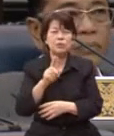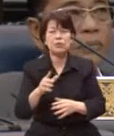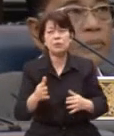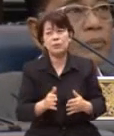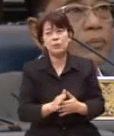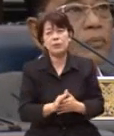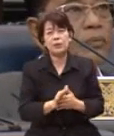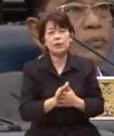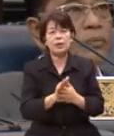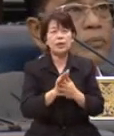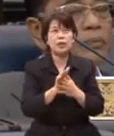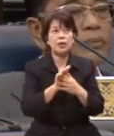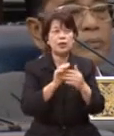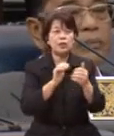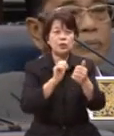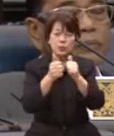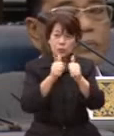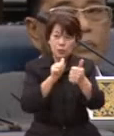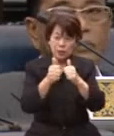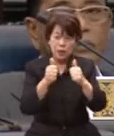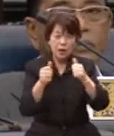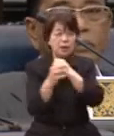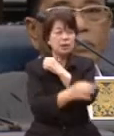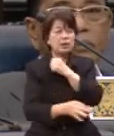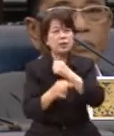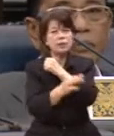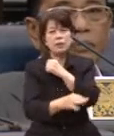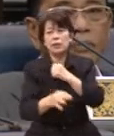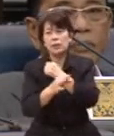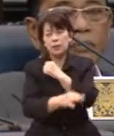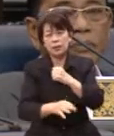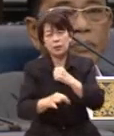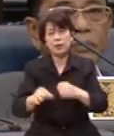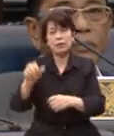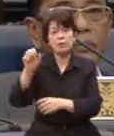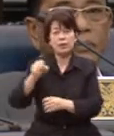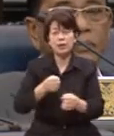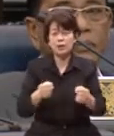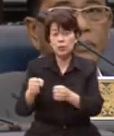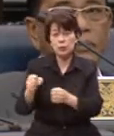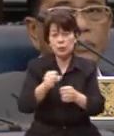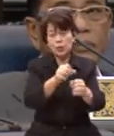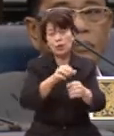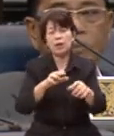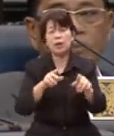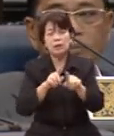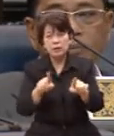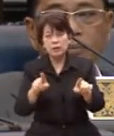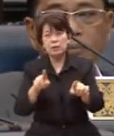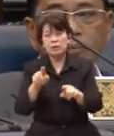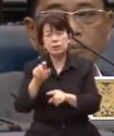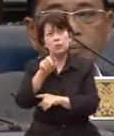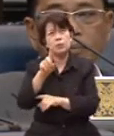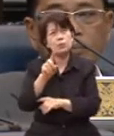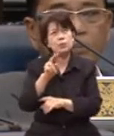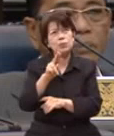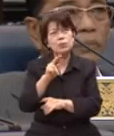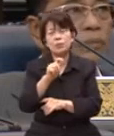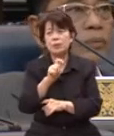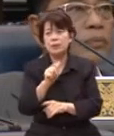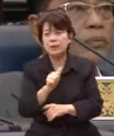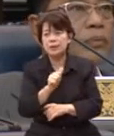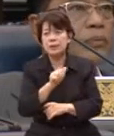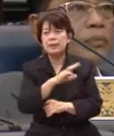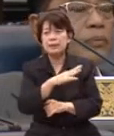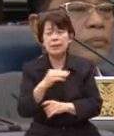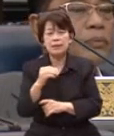negeri-negeri dengan penambahan sebanyak 11 bulan 9 juta di mana Kalau kita lihat di sini seperti mana yang